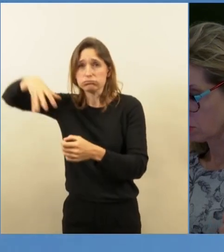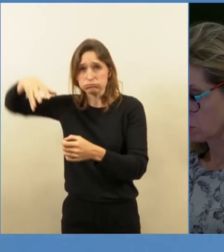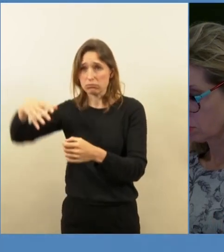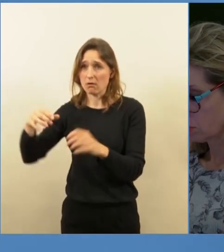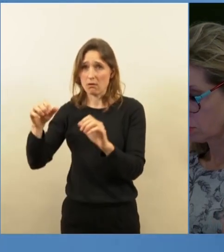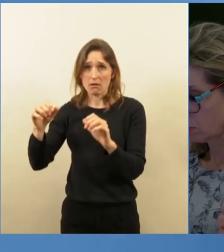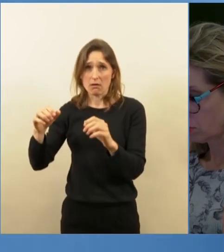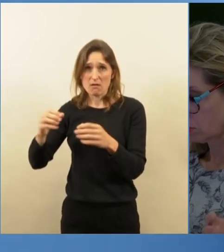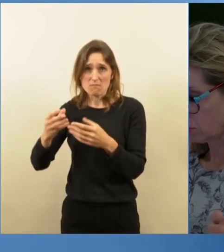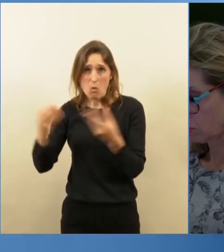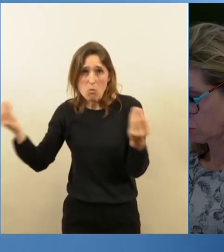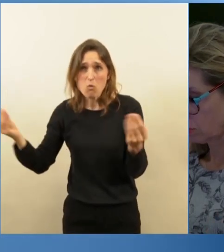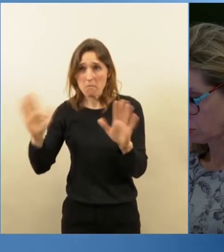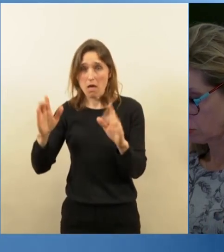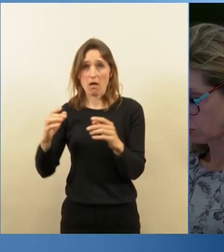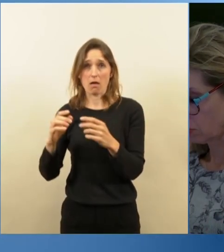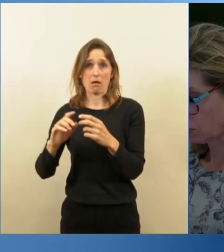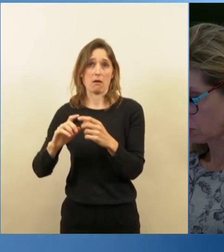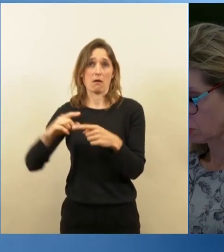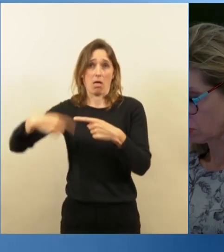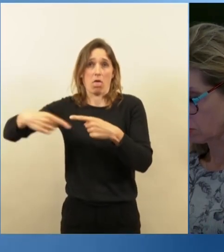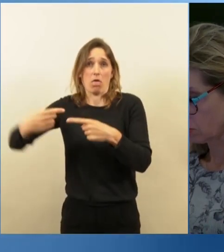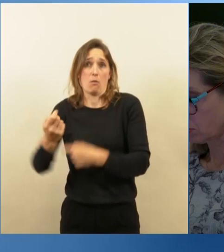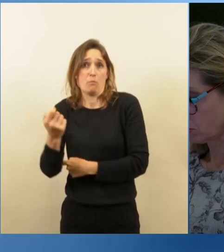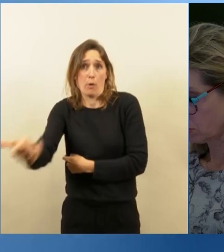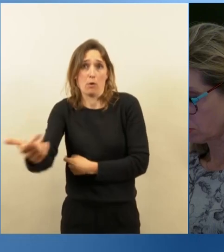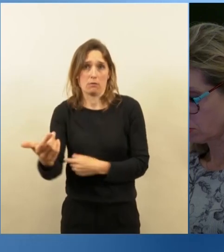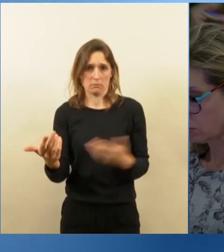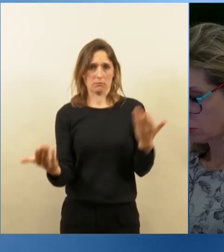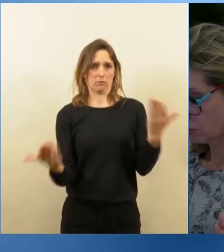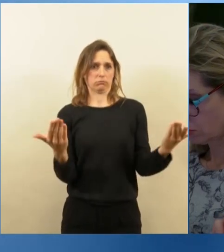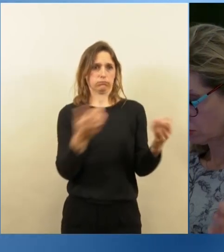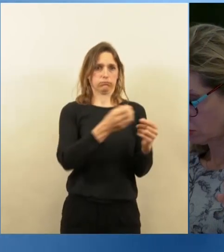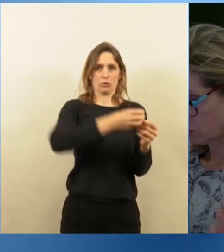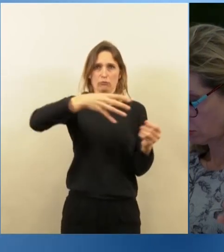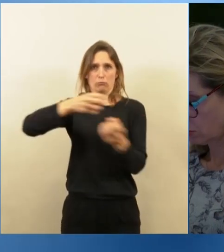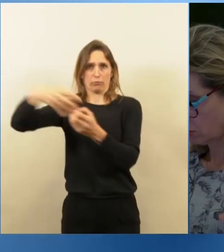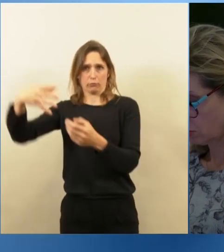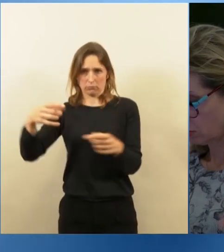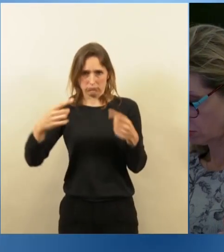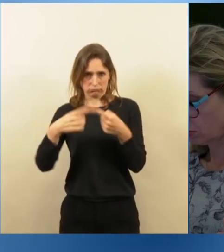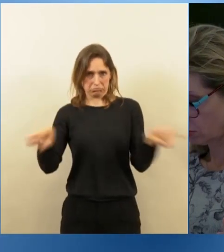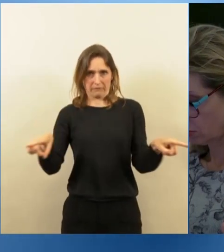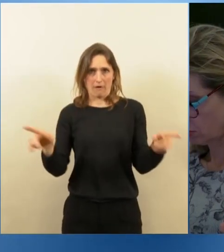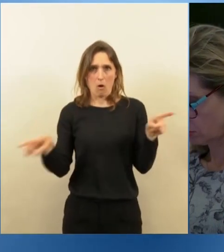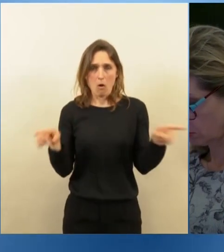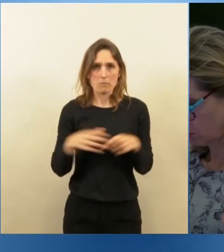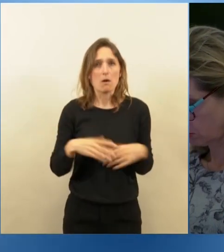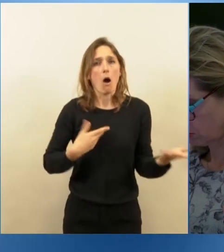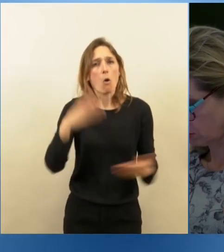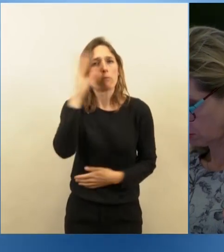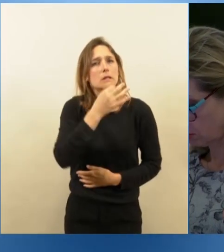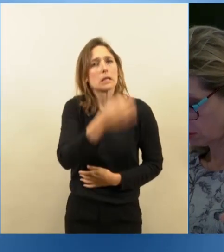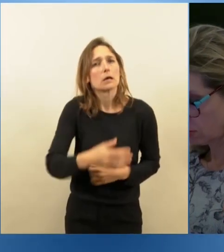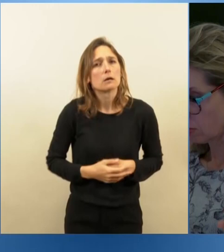jamais tout ça évidemment mérite beaucoup d'analyses mais cela vous ne le prenez pas en compte mais le